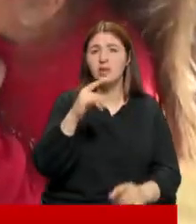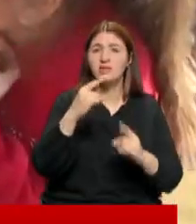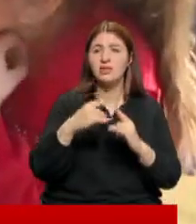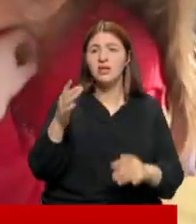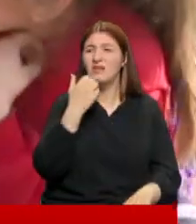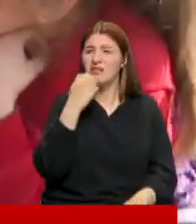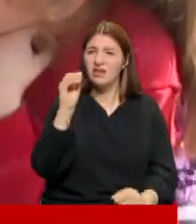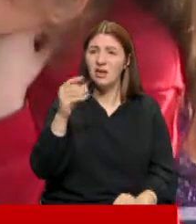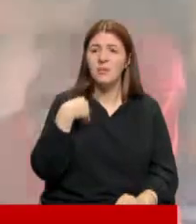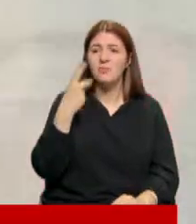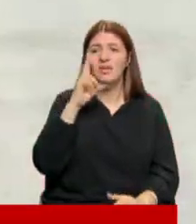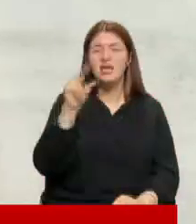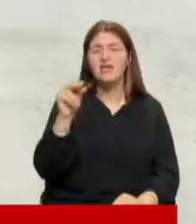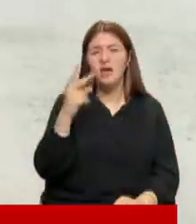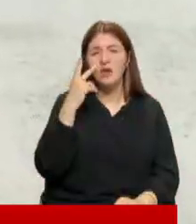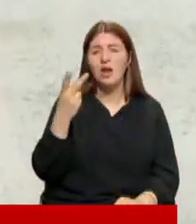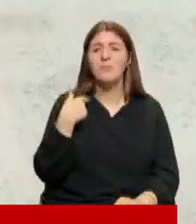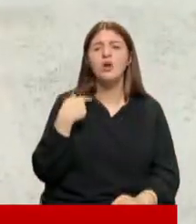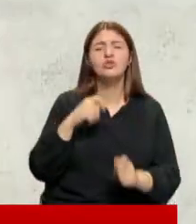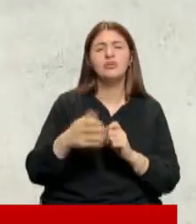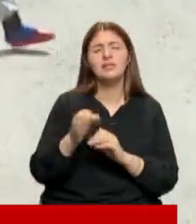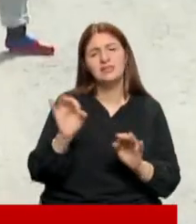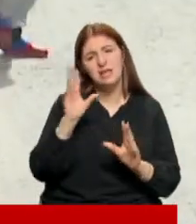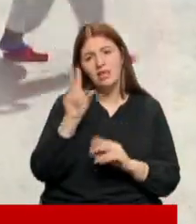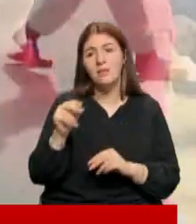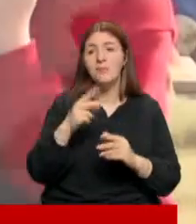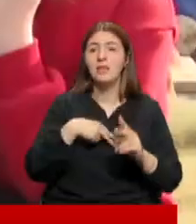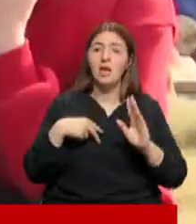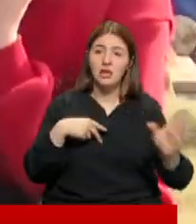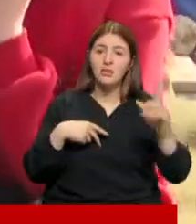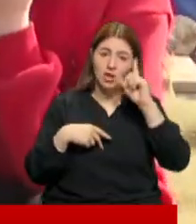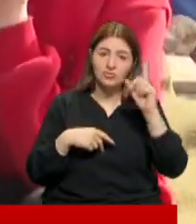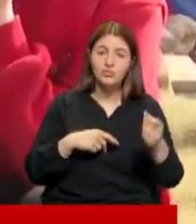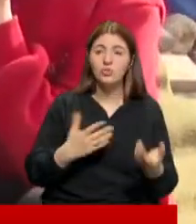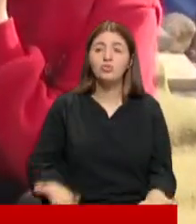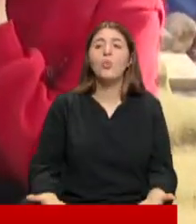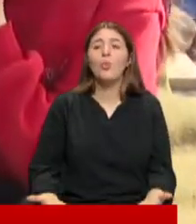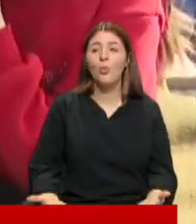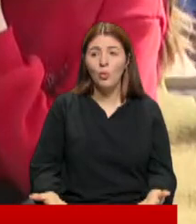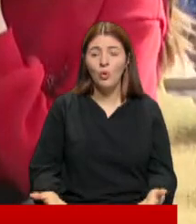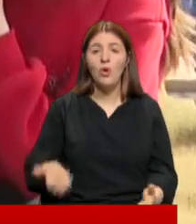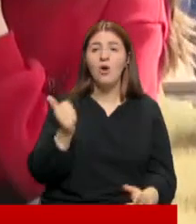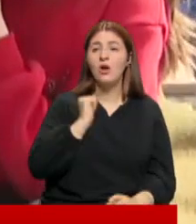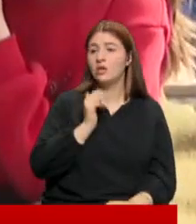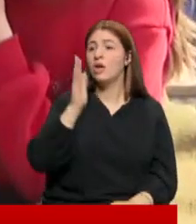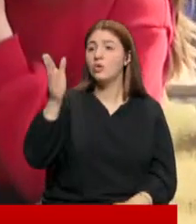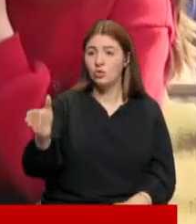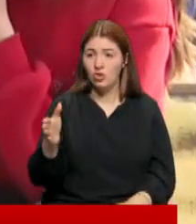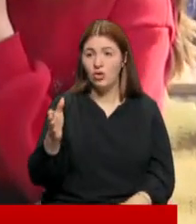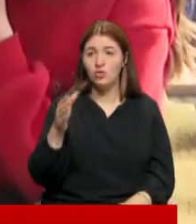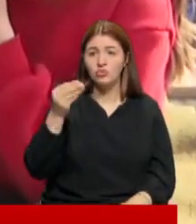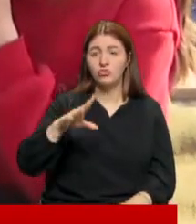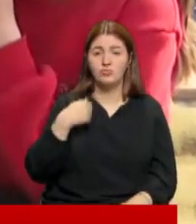Çatın bana bir yataklık dedim ben sobasız yatarım belediye gittik yazıldı yok askeriye gidiyorlar